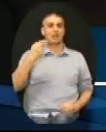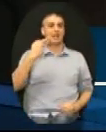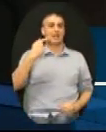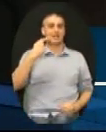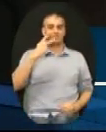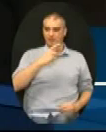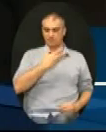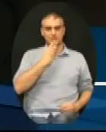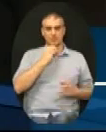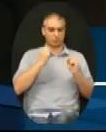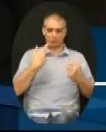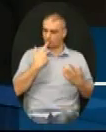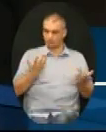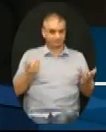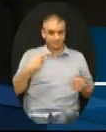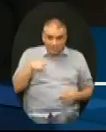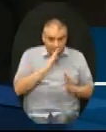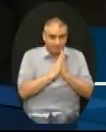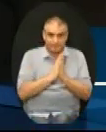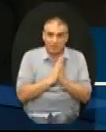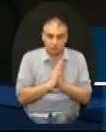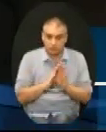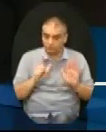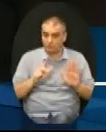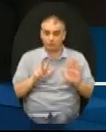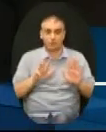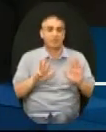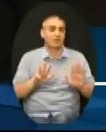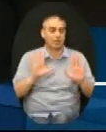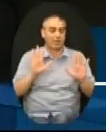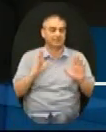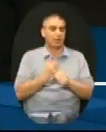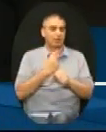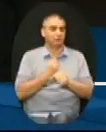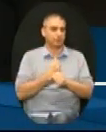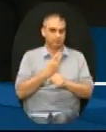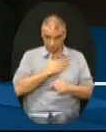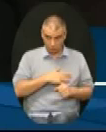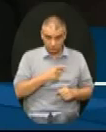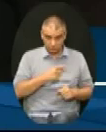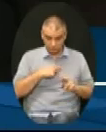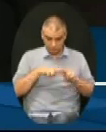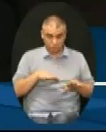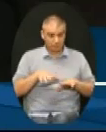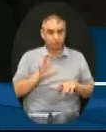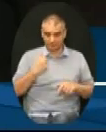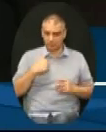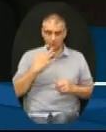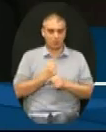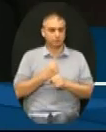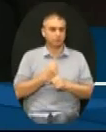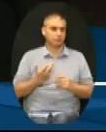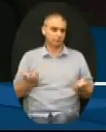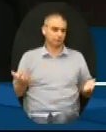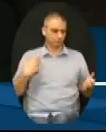למועצת גדולי התורה, וצריך לבוא ולהגיד להם, תראו, אתם ביקשתם ממנו 7, 8, 9, 10 הישגים, אתם רוצים שנשאר בממשלה אם אנחנו עומדים בהישגים האלה?